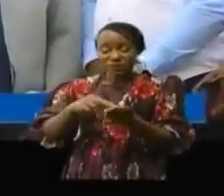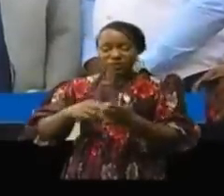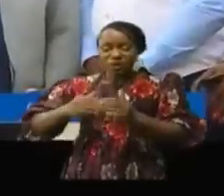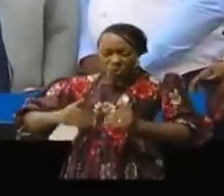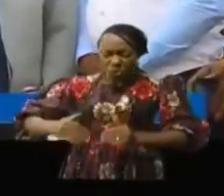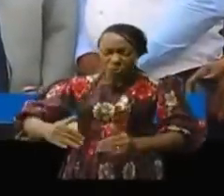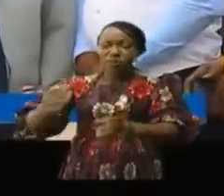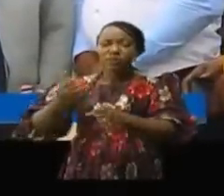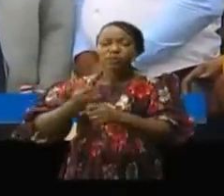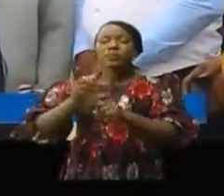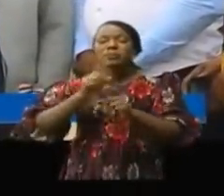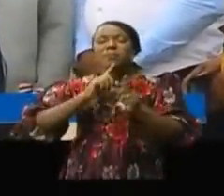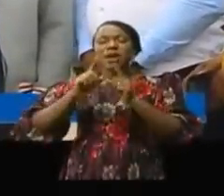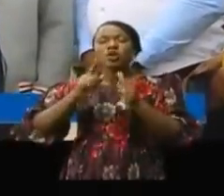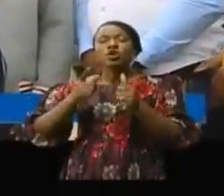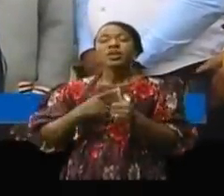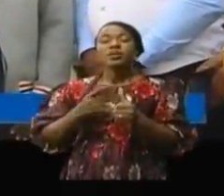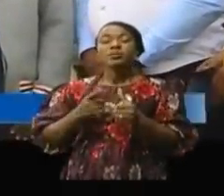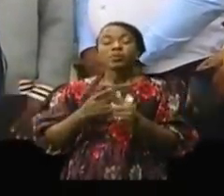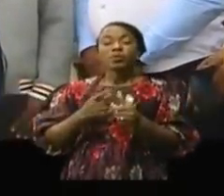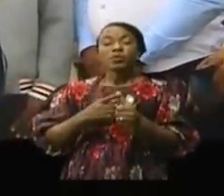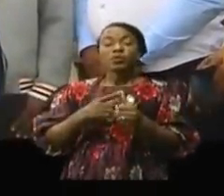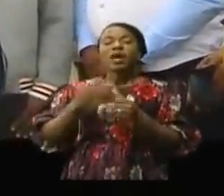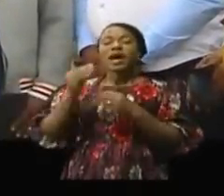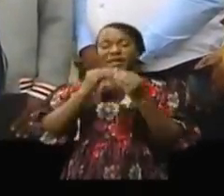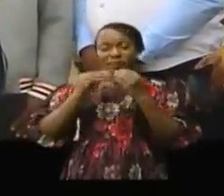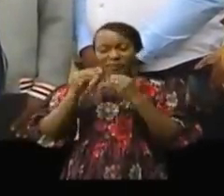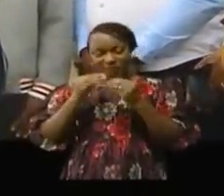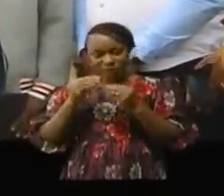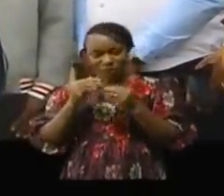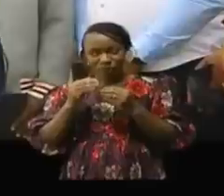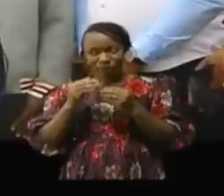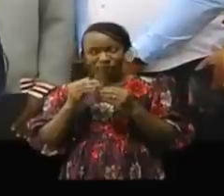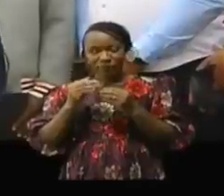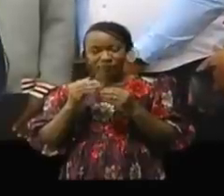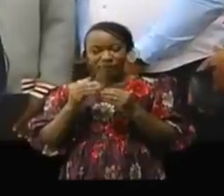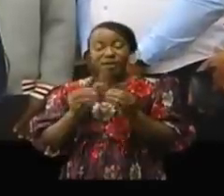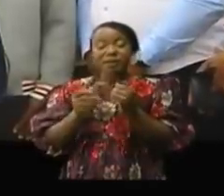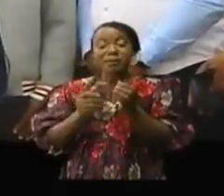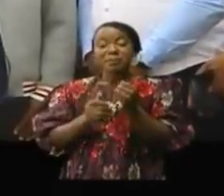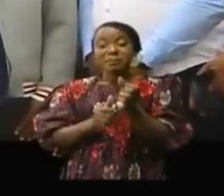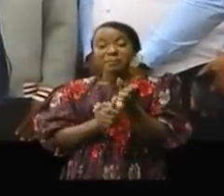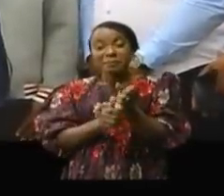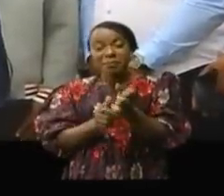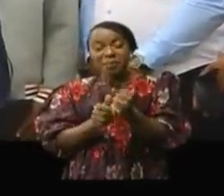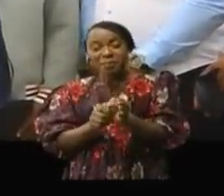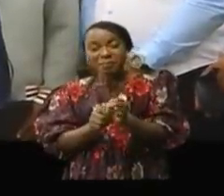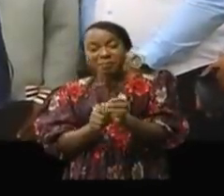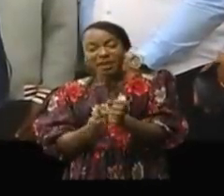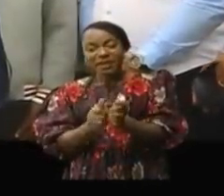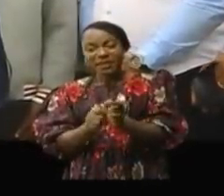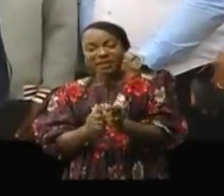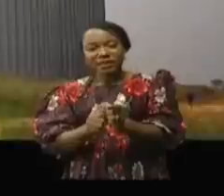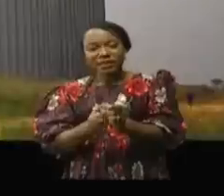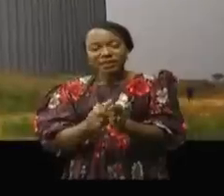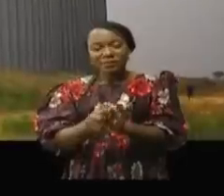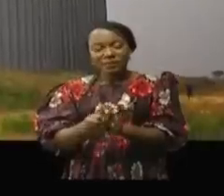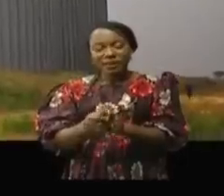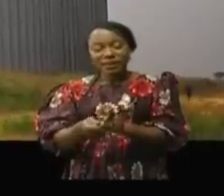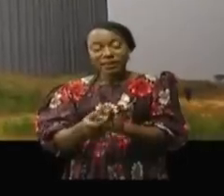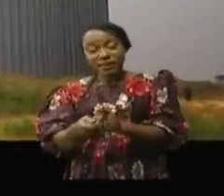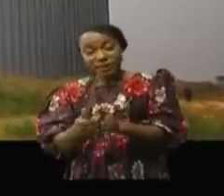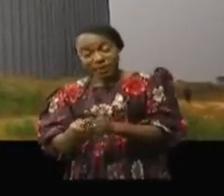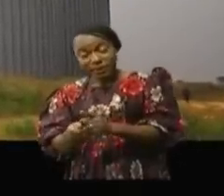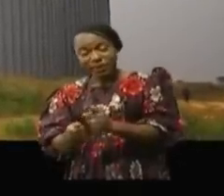Mais parlons d'abord alimentation, donc avec le maïs, peut-être avec le soya ou les haricots. Ça va venir